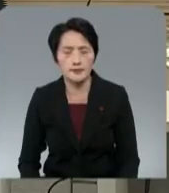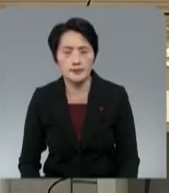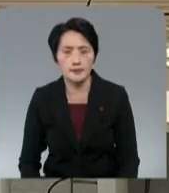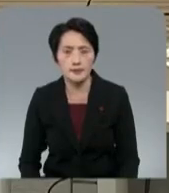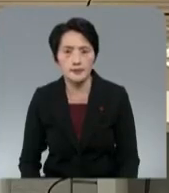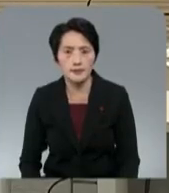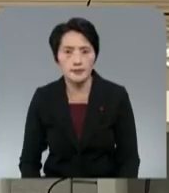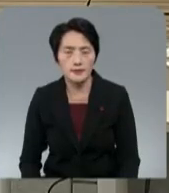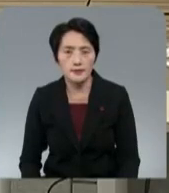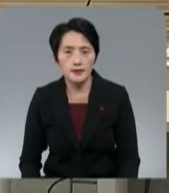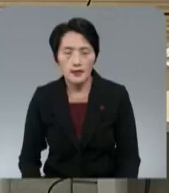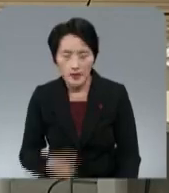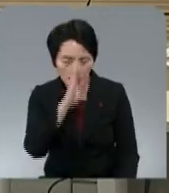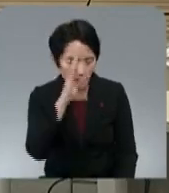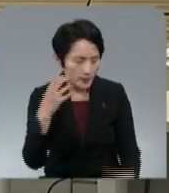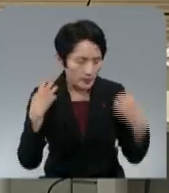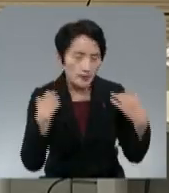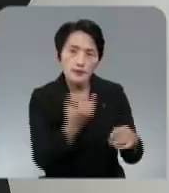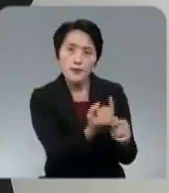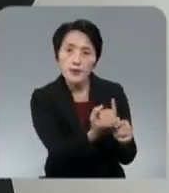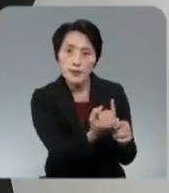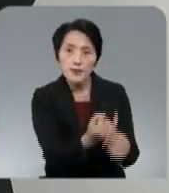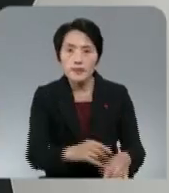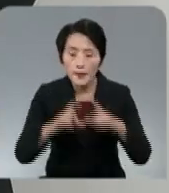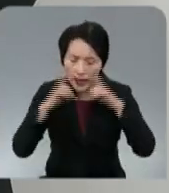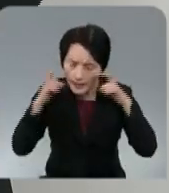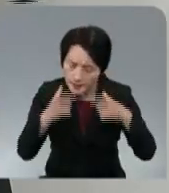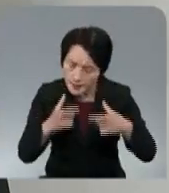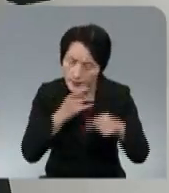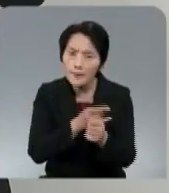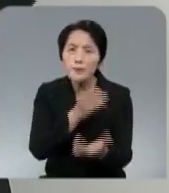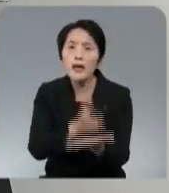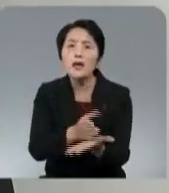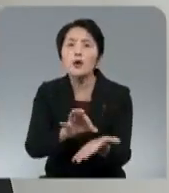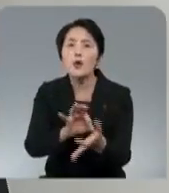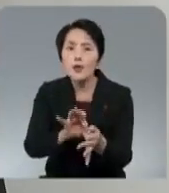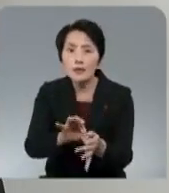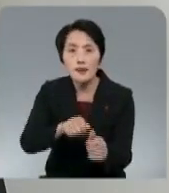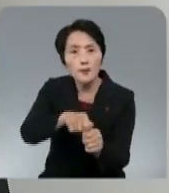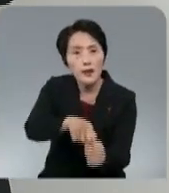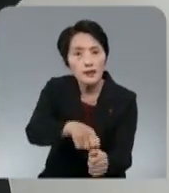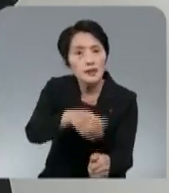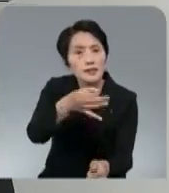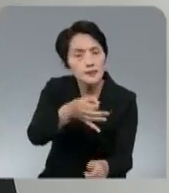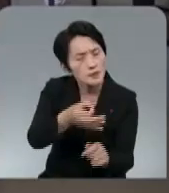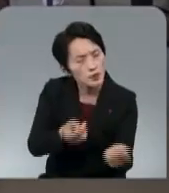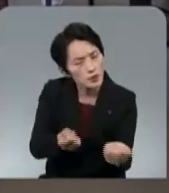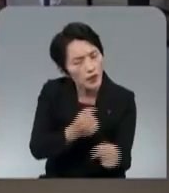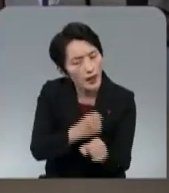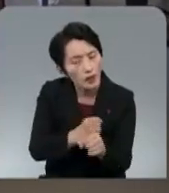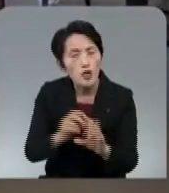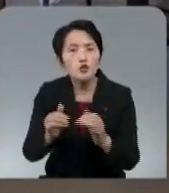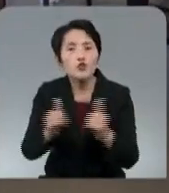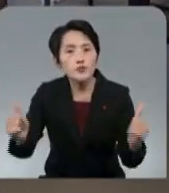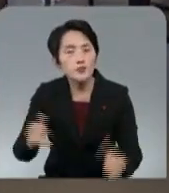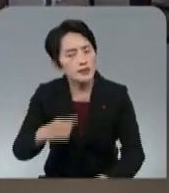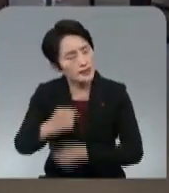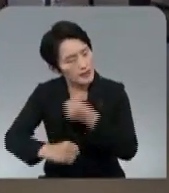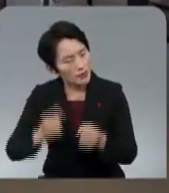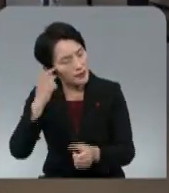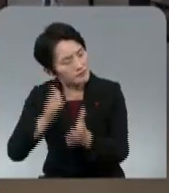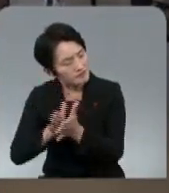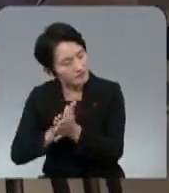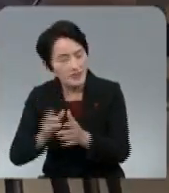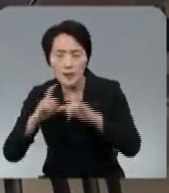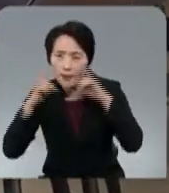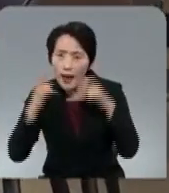quan trọng hơn bất cứ lúc nào hết phát biểu này của ông y được cho là nhắm vào việc một số chính quyền địa phương như thành phố thế trơn và tỉnh Nam Trung trong gần